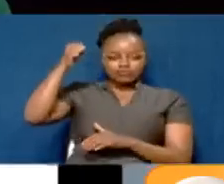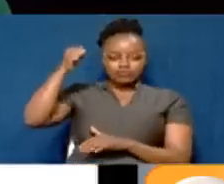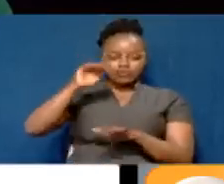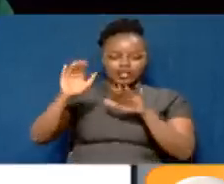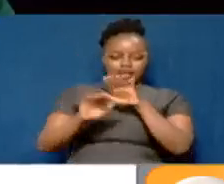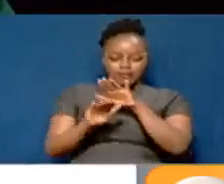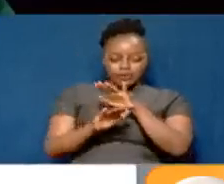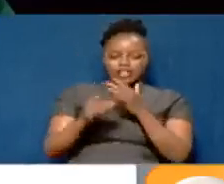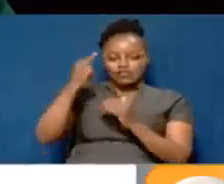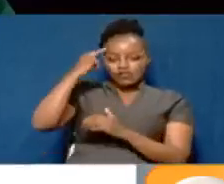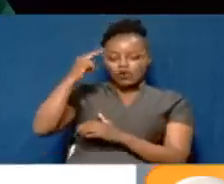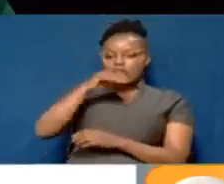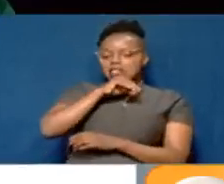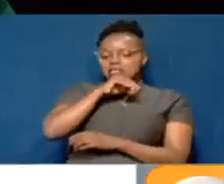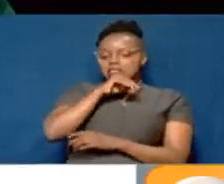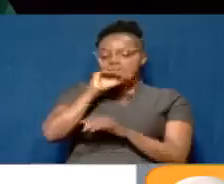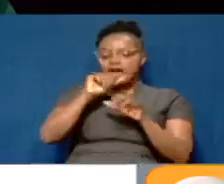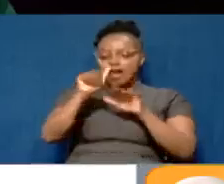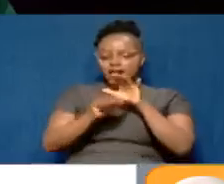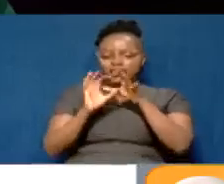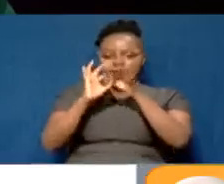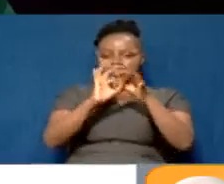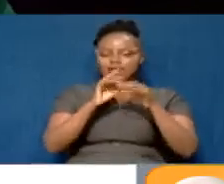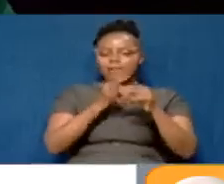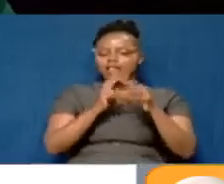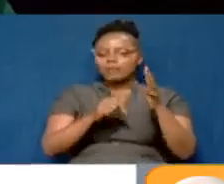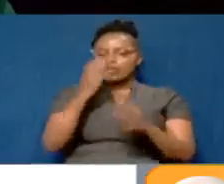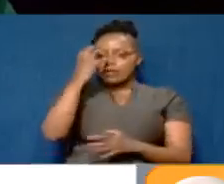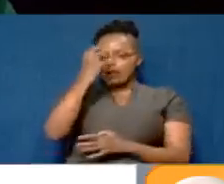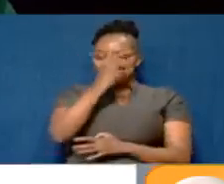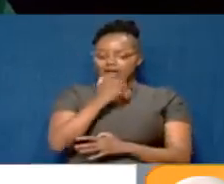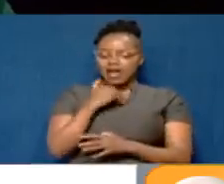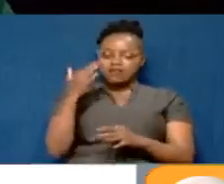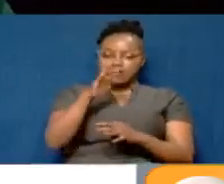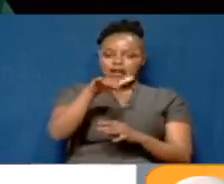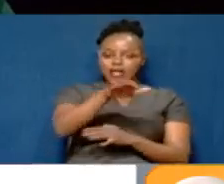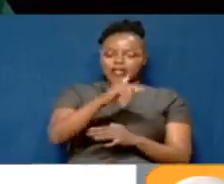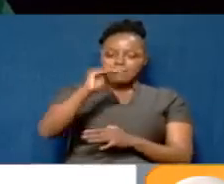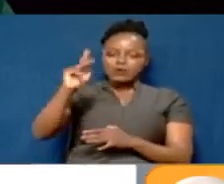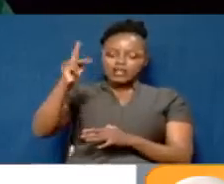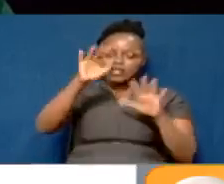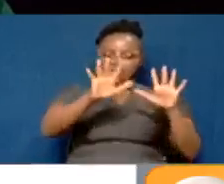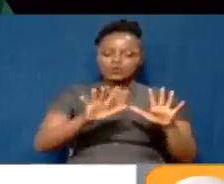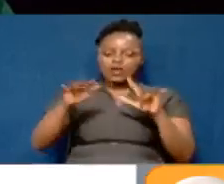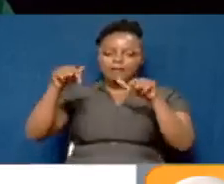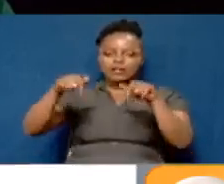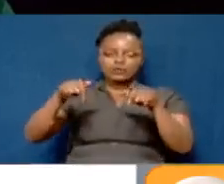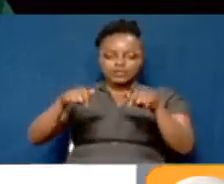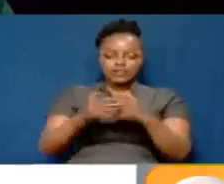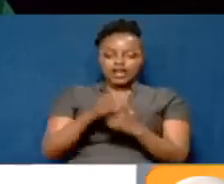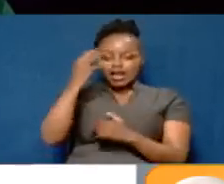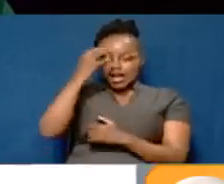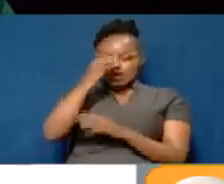Mgombea mwenza wa urais Raila Odinga kwenye muungano wa Azimio la Umoja Martha Karua amerejea maeneo ya Mlima Kenya kwa kampeni hii leo.